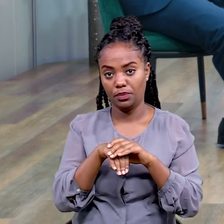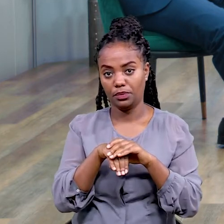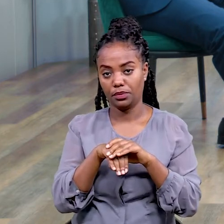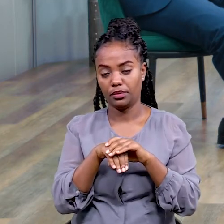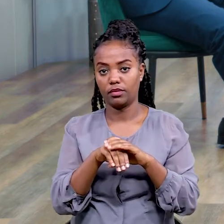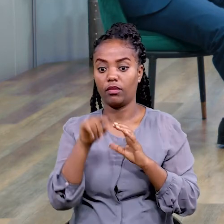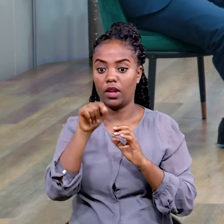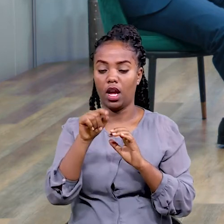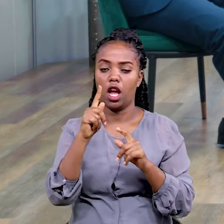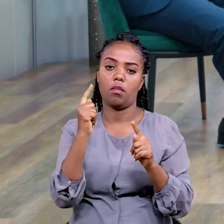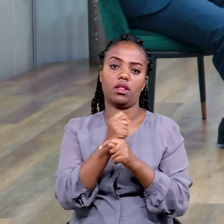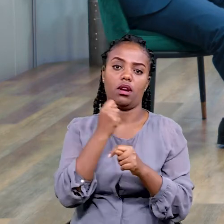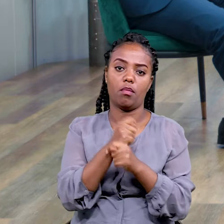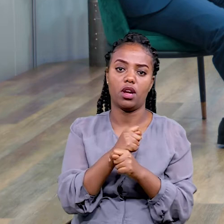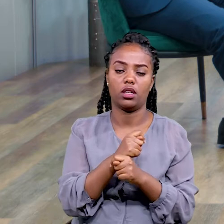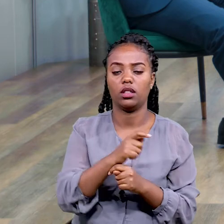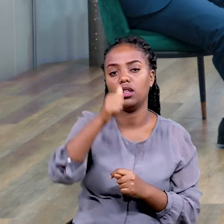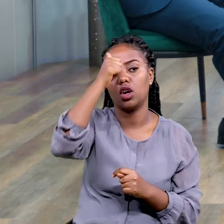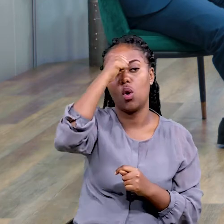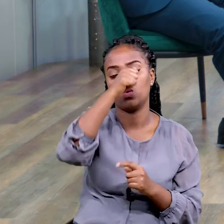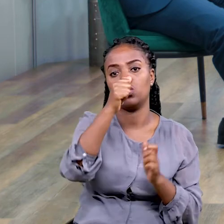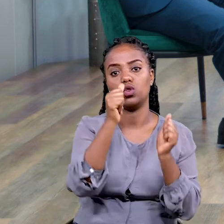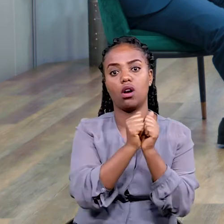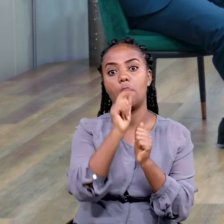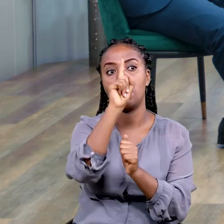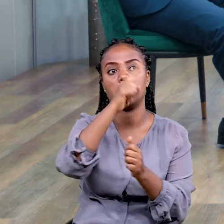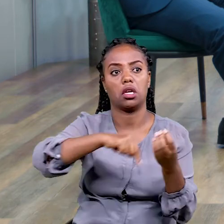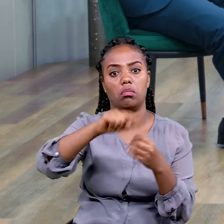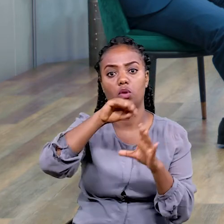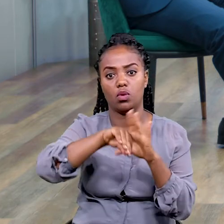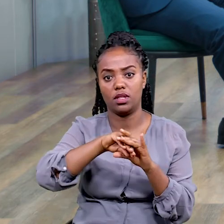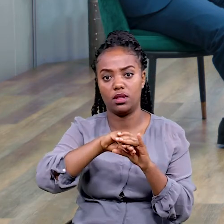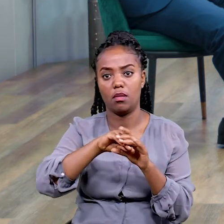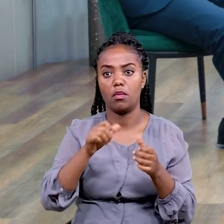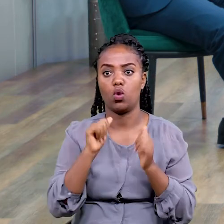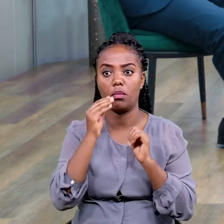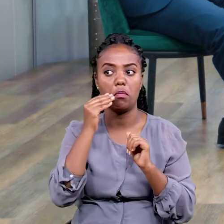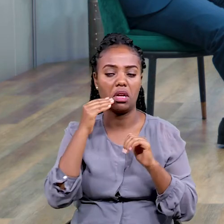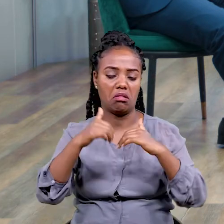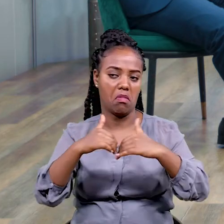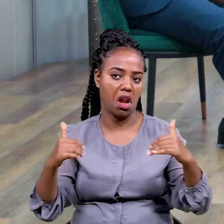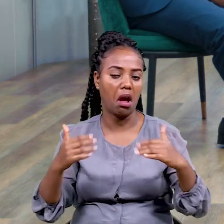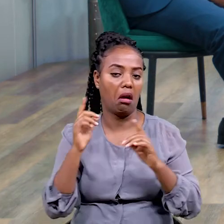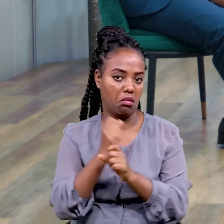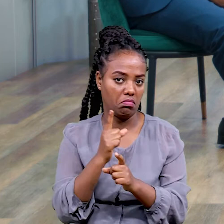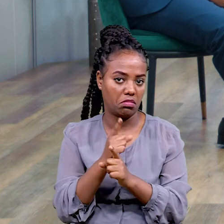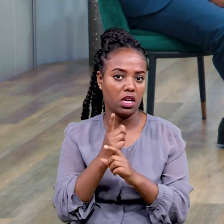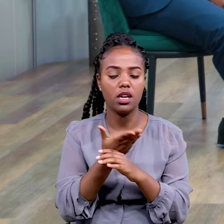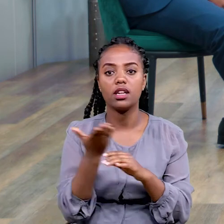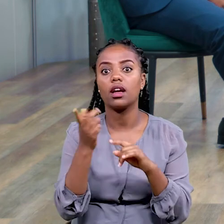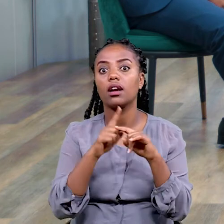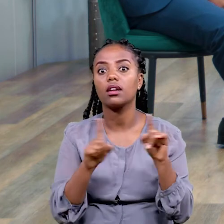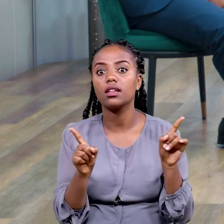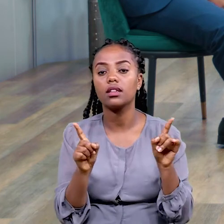ይሄ በተግባር ከወንዶች ጋር ነው በአንድ ግቢ ውስጥ። በእርግጥ የሚኖሩበት ቤት ይለያያል፣ ነገር